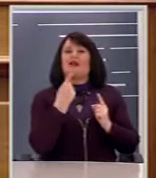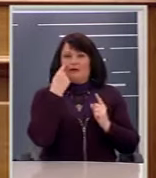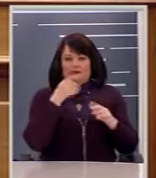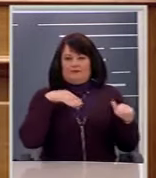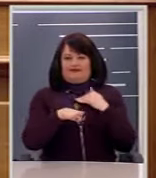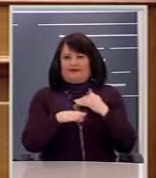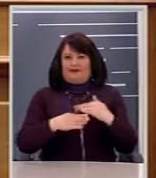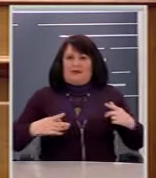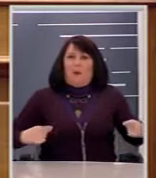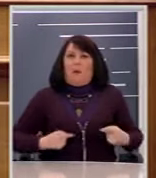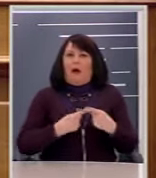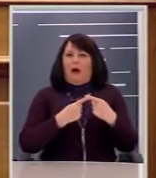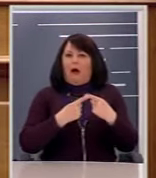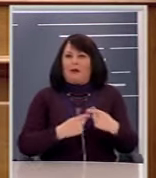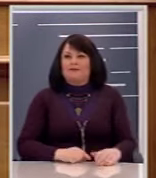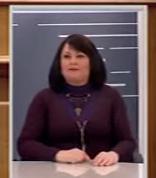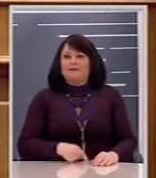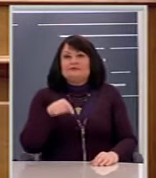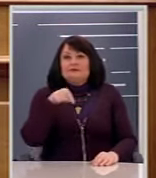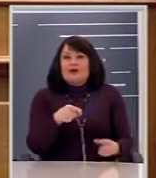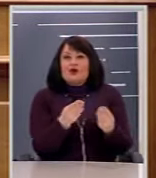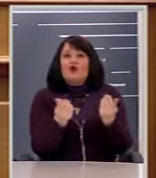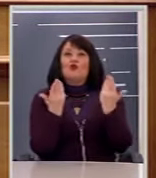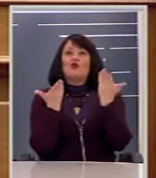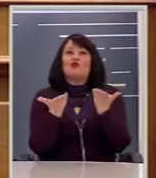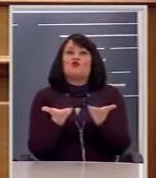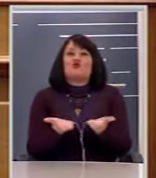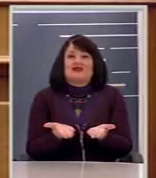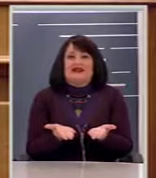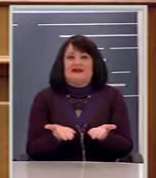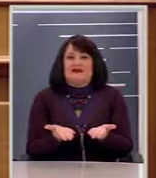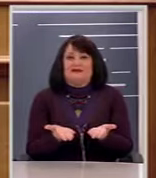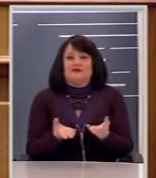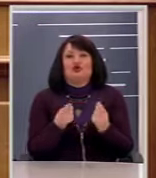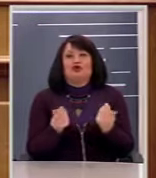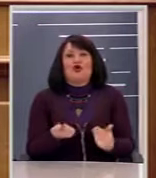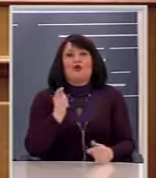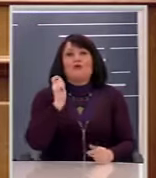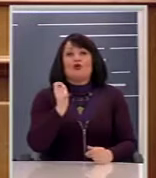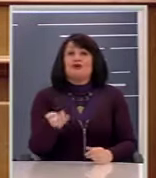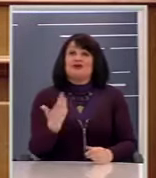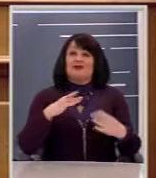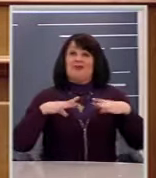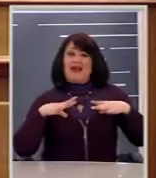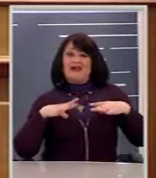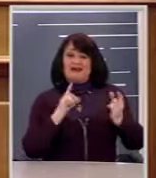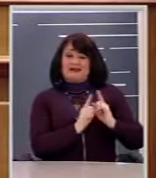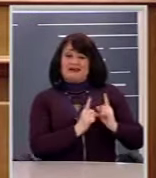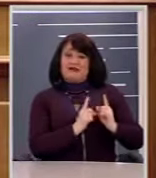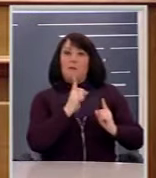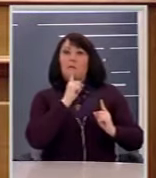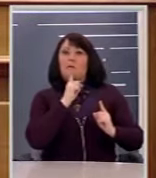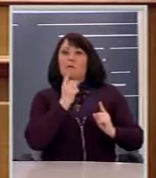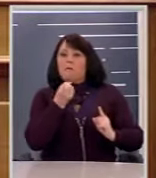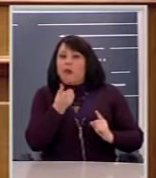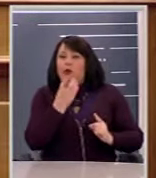τοπική σύγκρουση. Αυτή είναι η πεμπτουσία της πολιτικής λογικής. Πάμε μάγκες να τα βρούμε για να μην ανοίξει